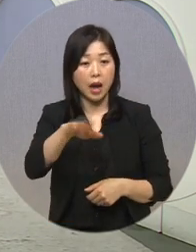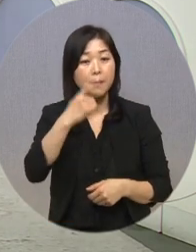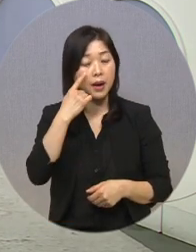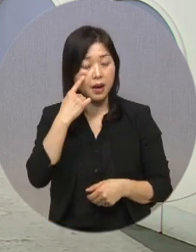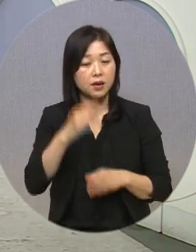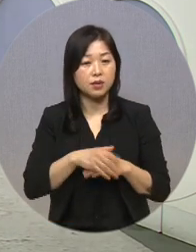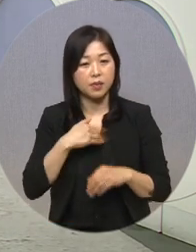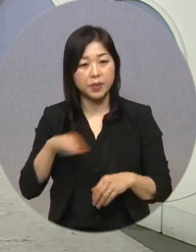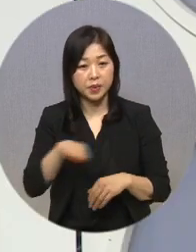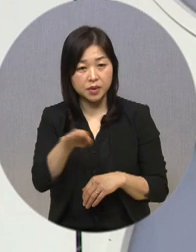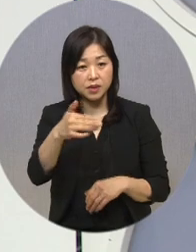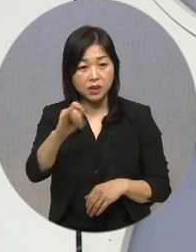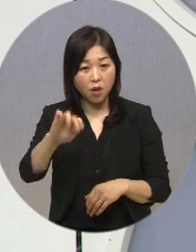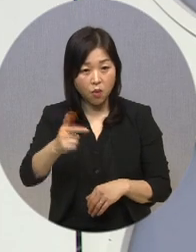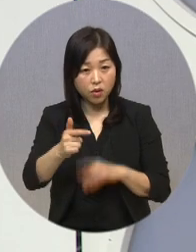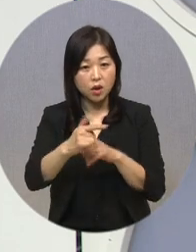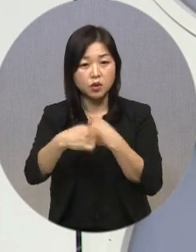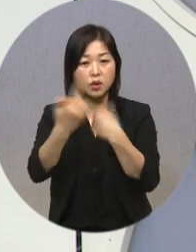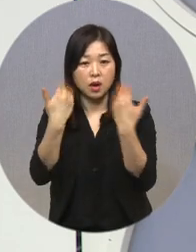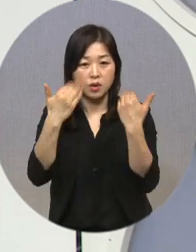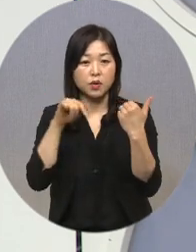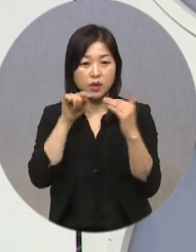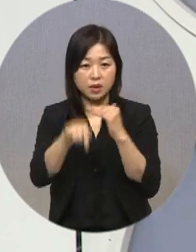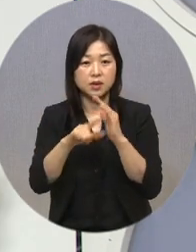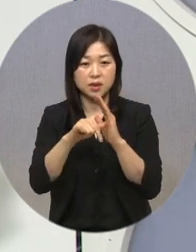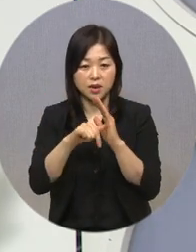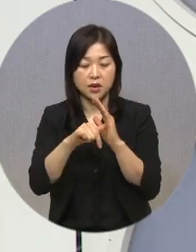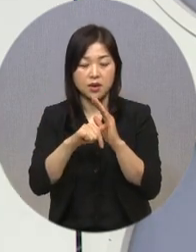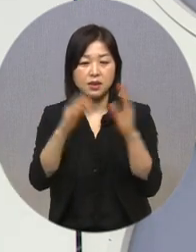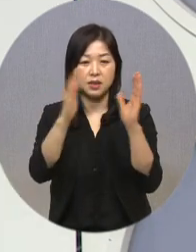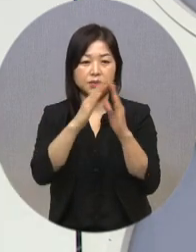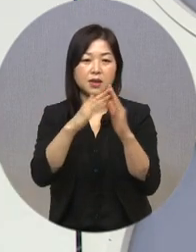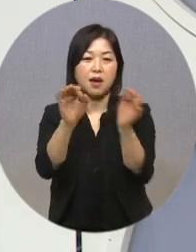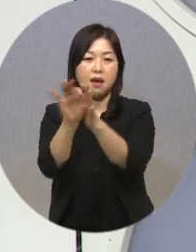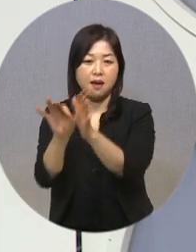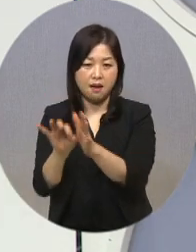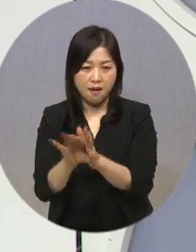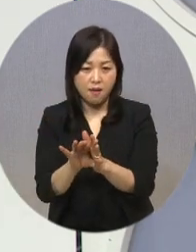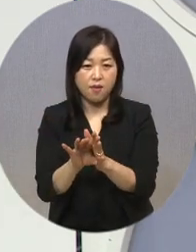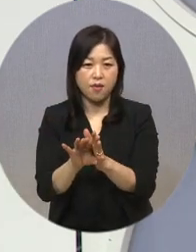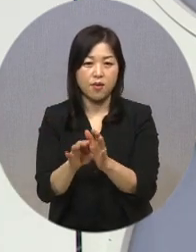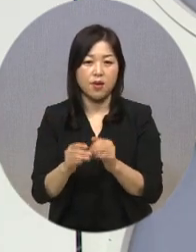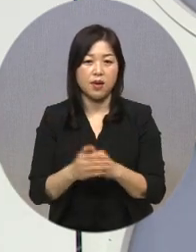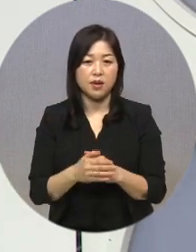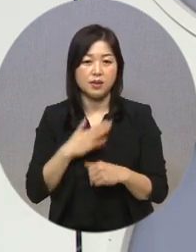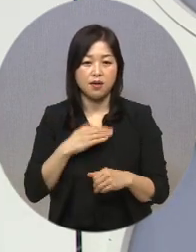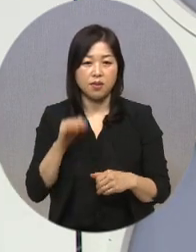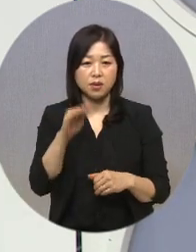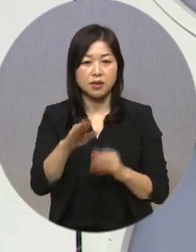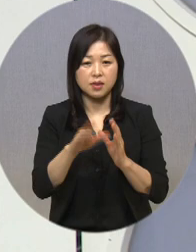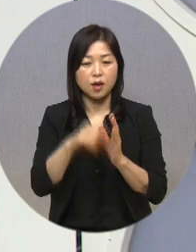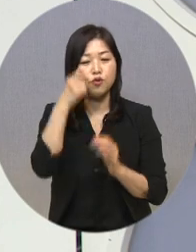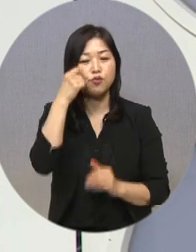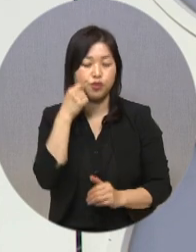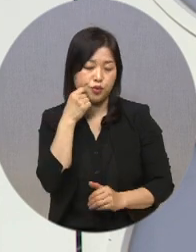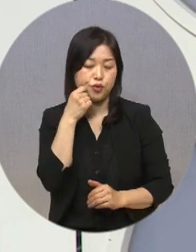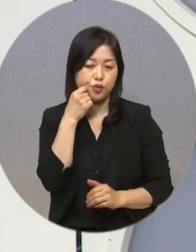다 없어졌고 그 조그만 그 전에 그 컸는데 탕 들어가는데 눈물이 나서